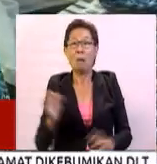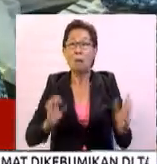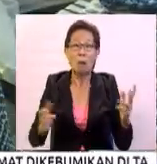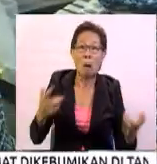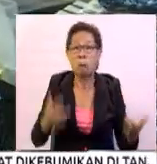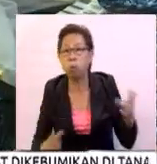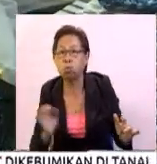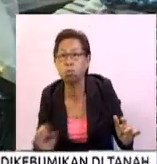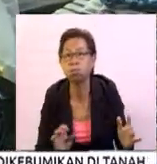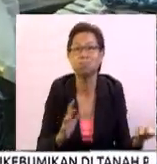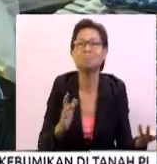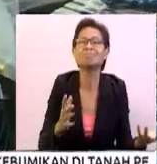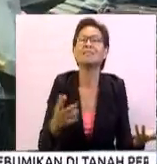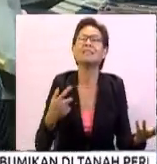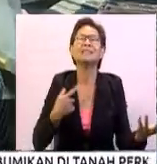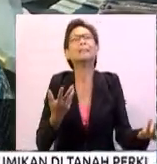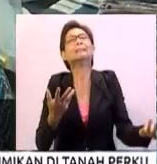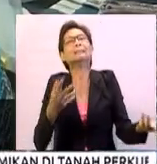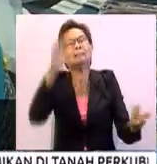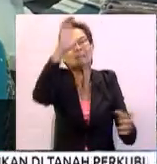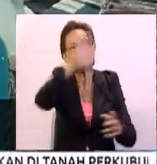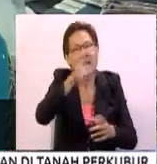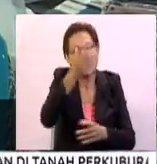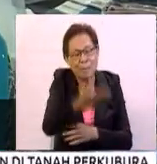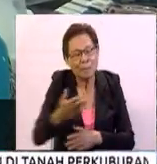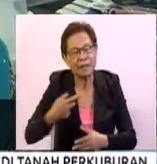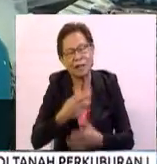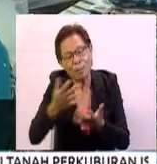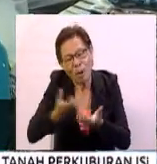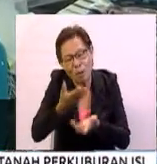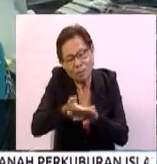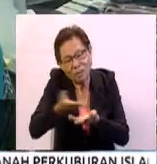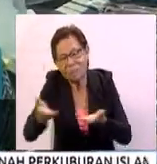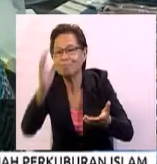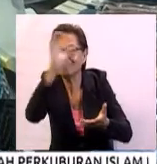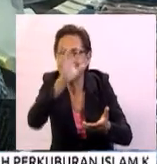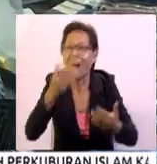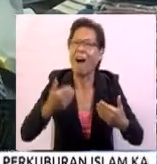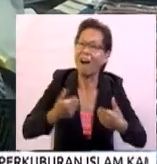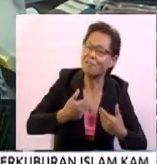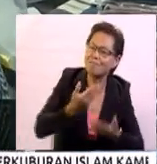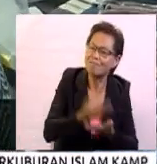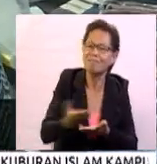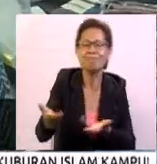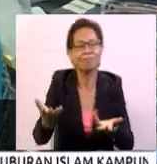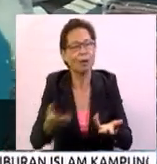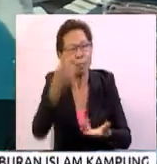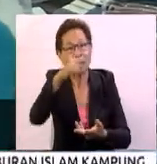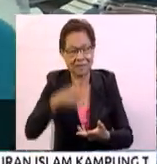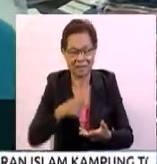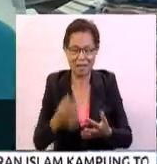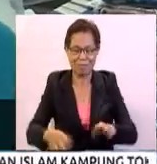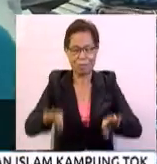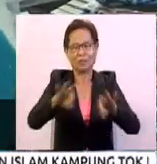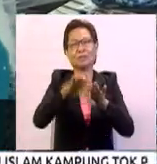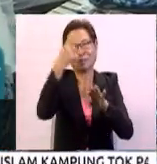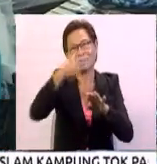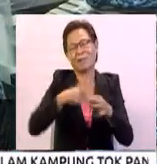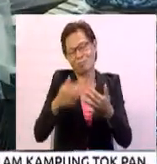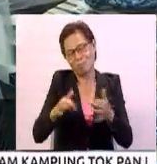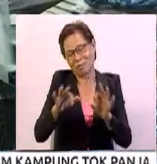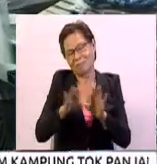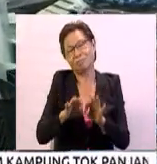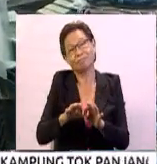tergopoh-gopoh. At least kita dapat cari benda yang kita nak, and then bagi saya is important.